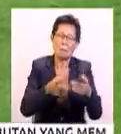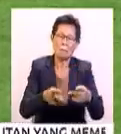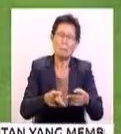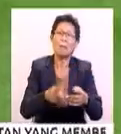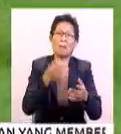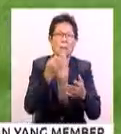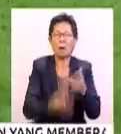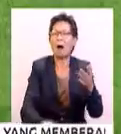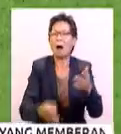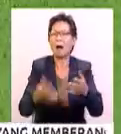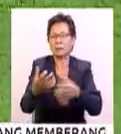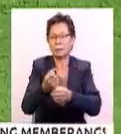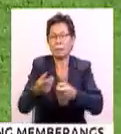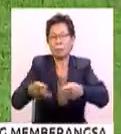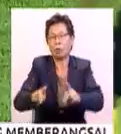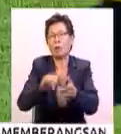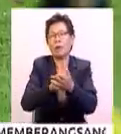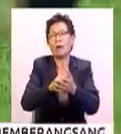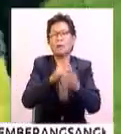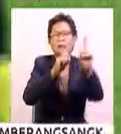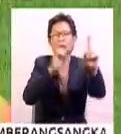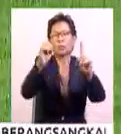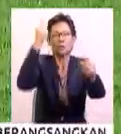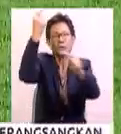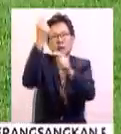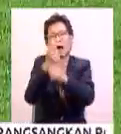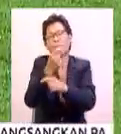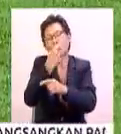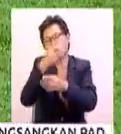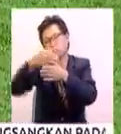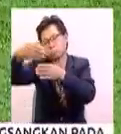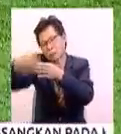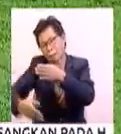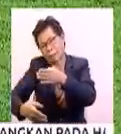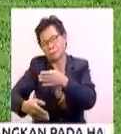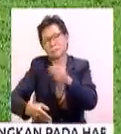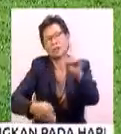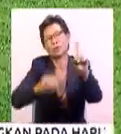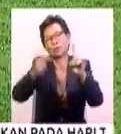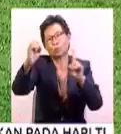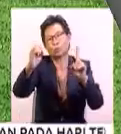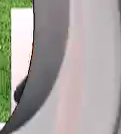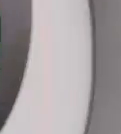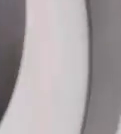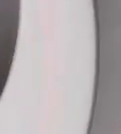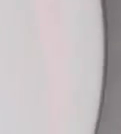kedudukan 1-0 milik Pahang kekal hingga whistle penamat.